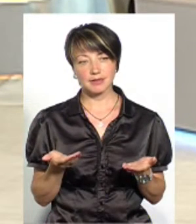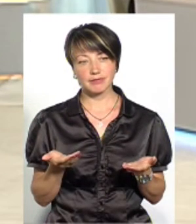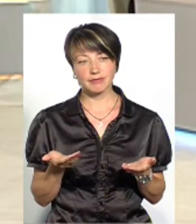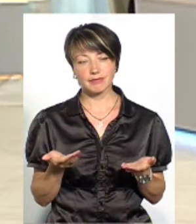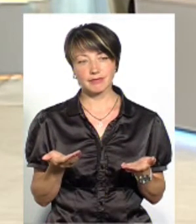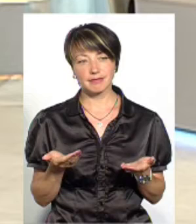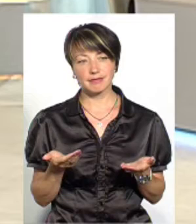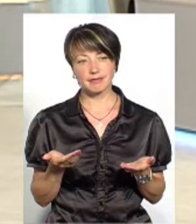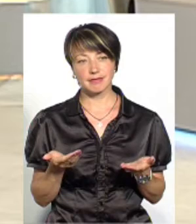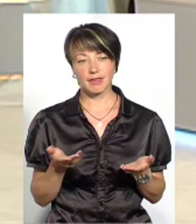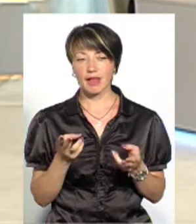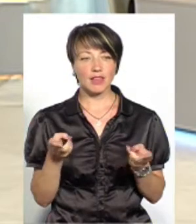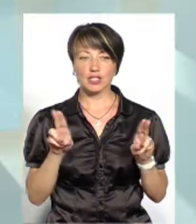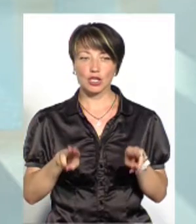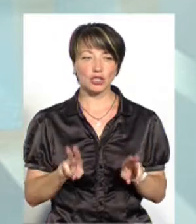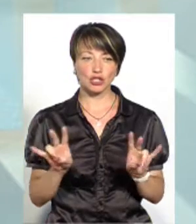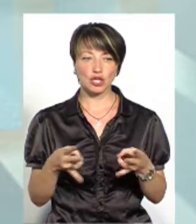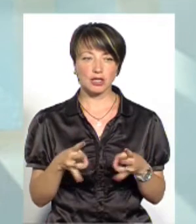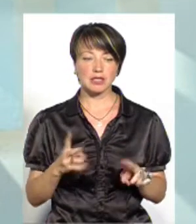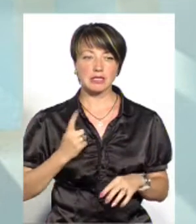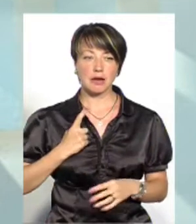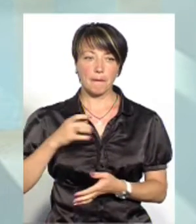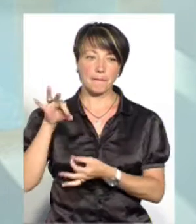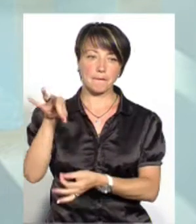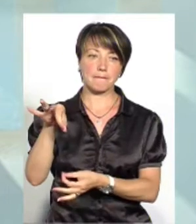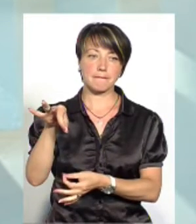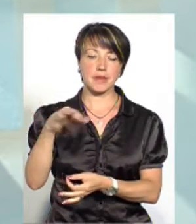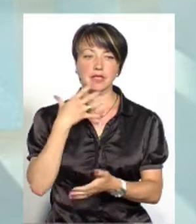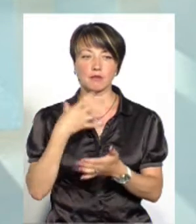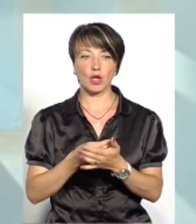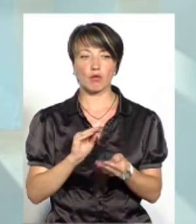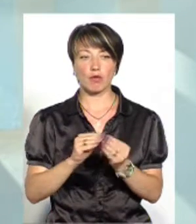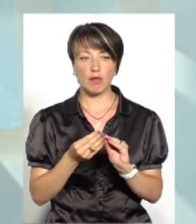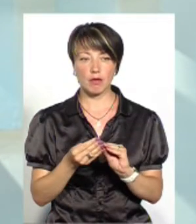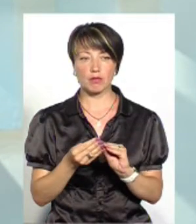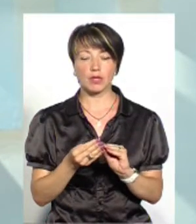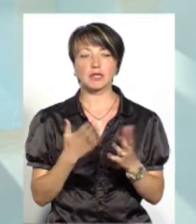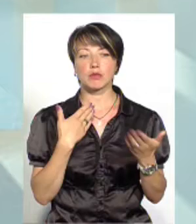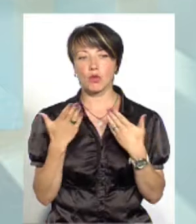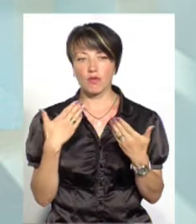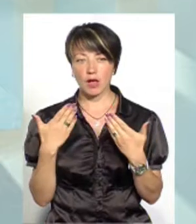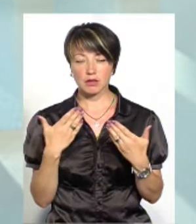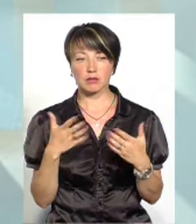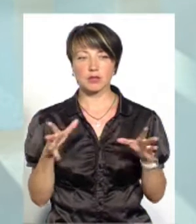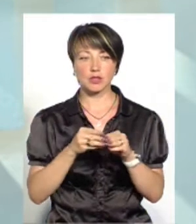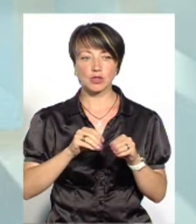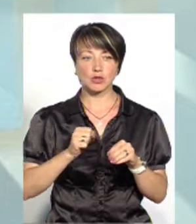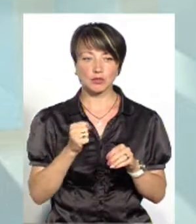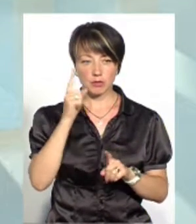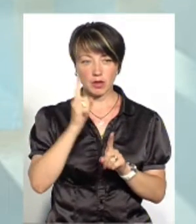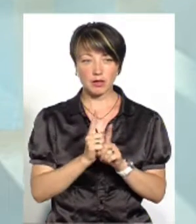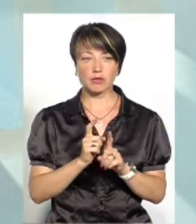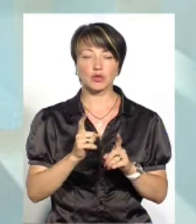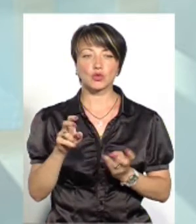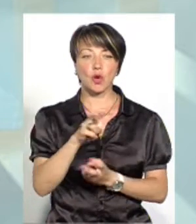Рекомендацію. Рекомендація? Не залишатися сам на сам своєю проблемою, спілкуватися з побратимами,